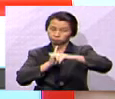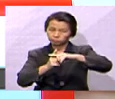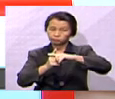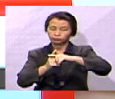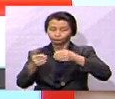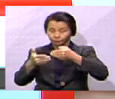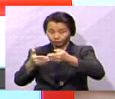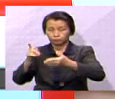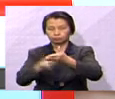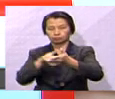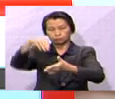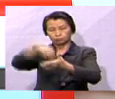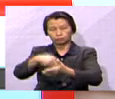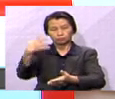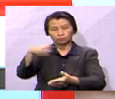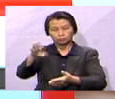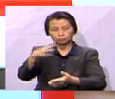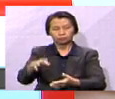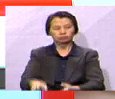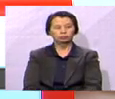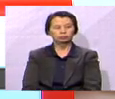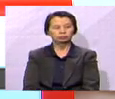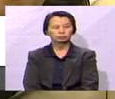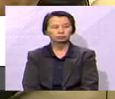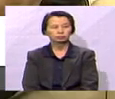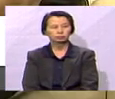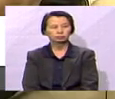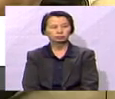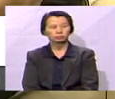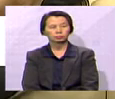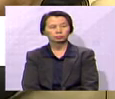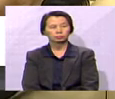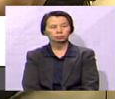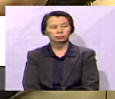menjelang PRU14 yang semakin hampir.